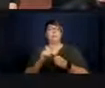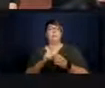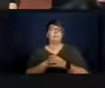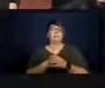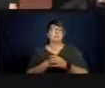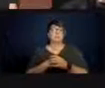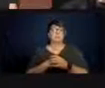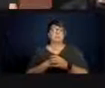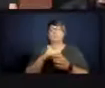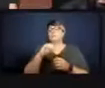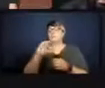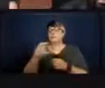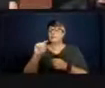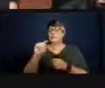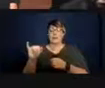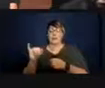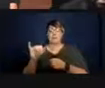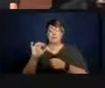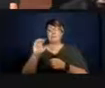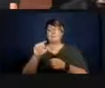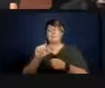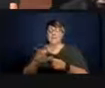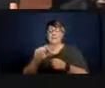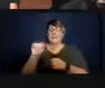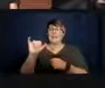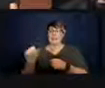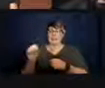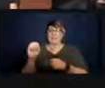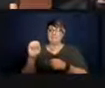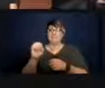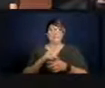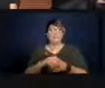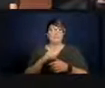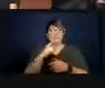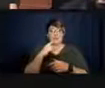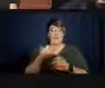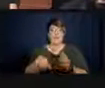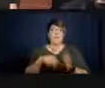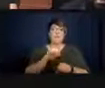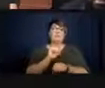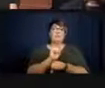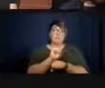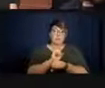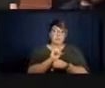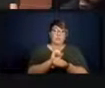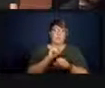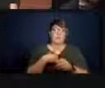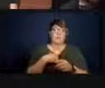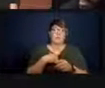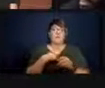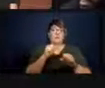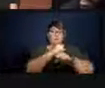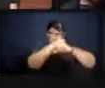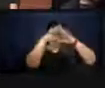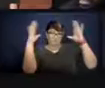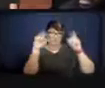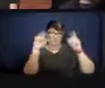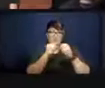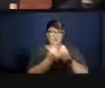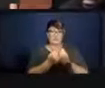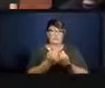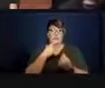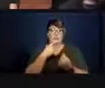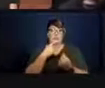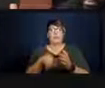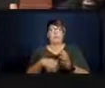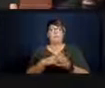الشركات. سنستكمل عملنا مع فريق الرؤية، هو الذي سيساعدنا على تشتيت بعض